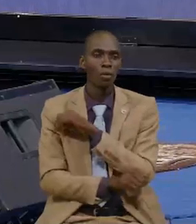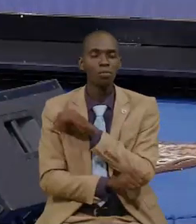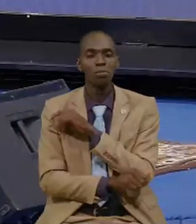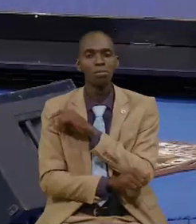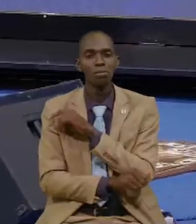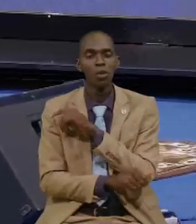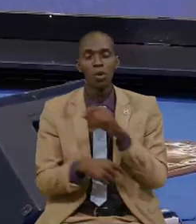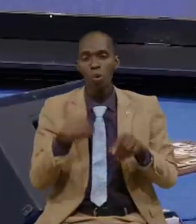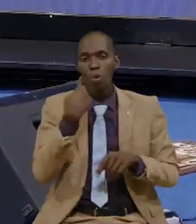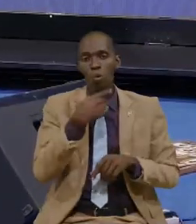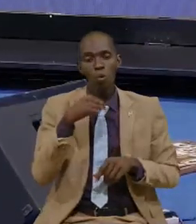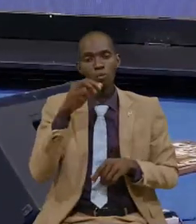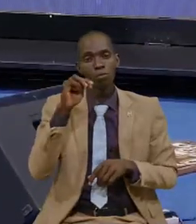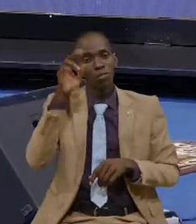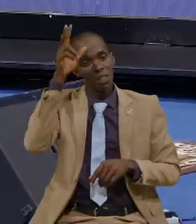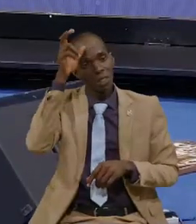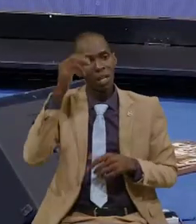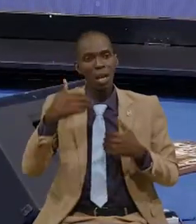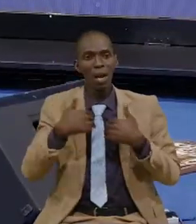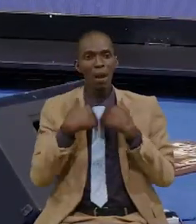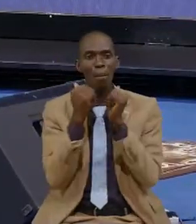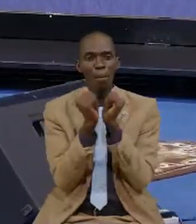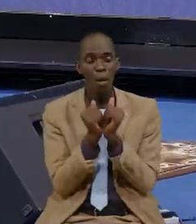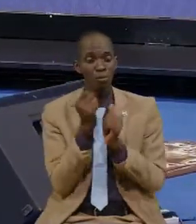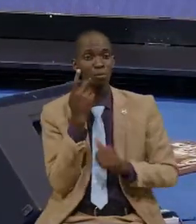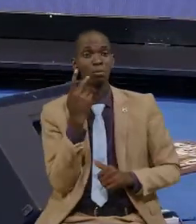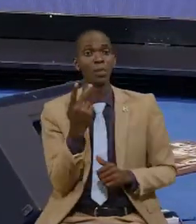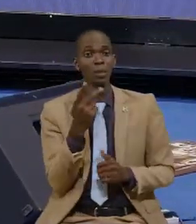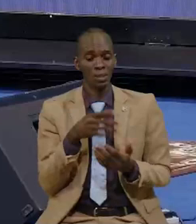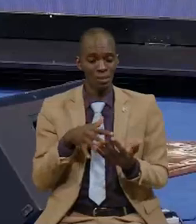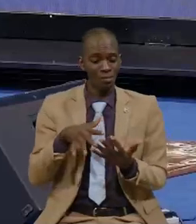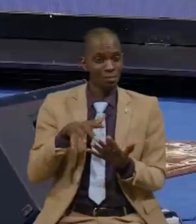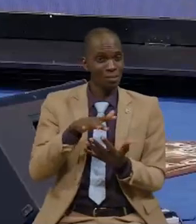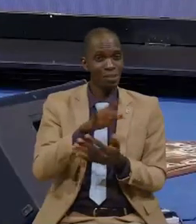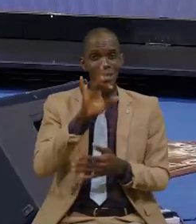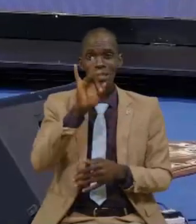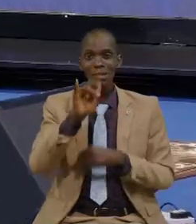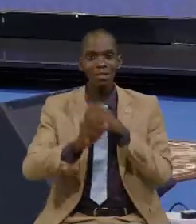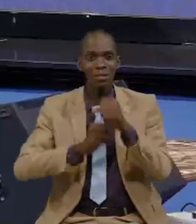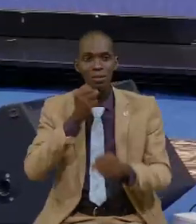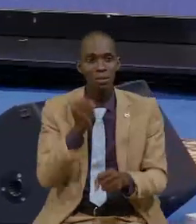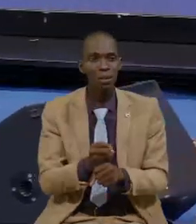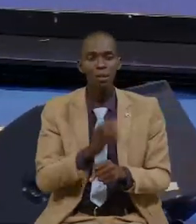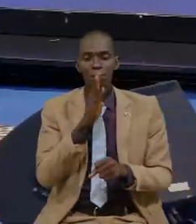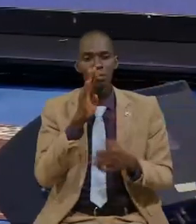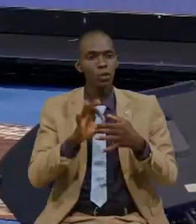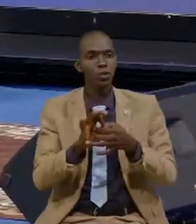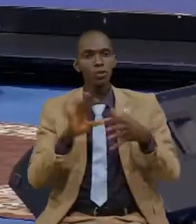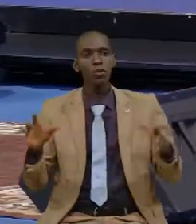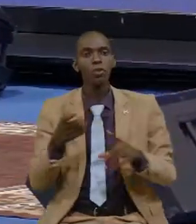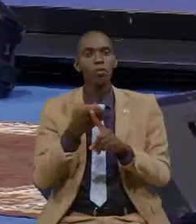femme qui est une fille d'Abraham et que Satan tenait liée depuis 18 ans,